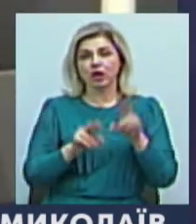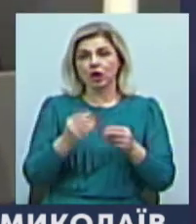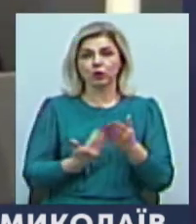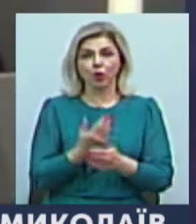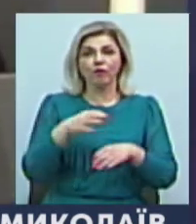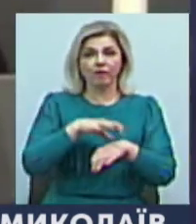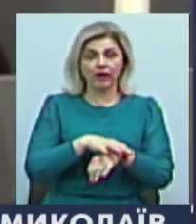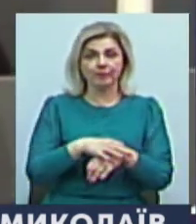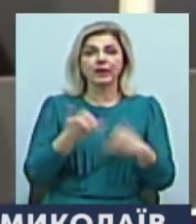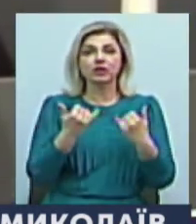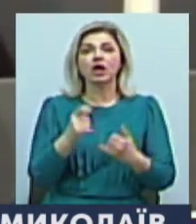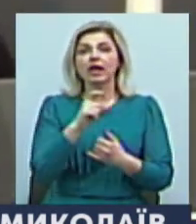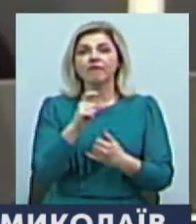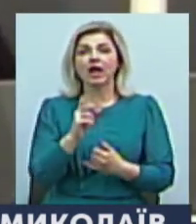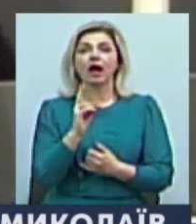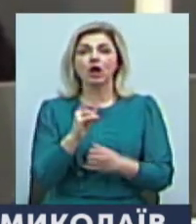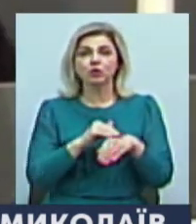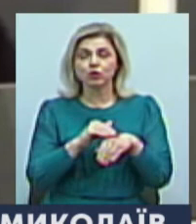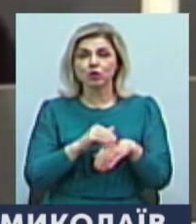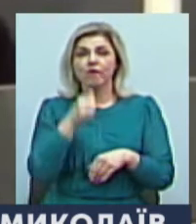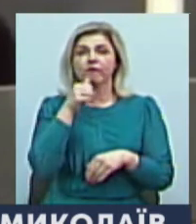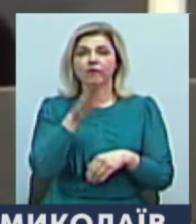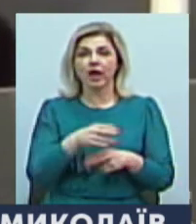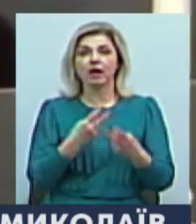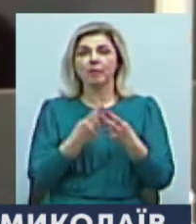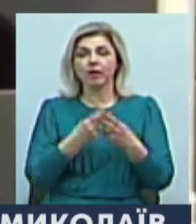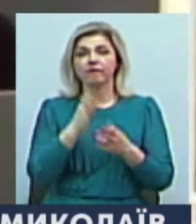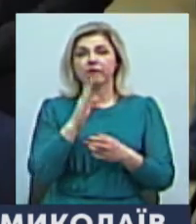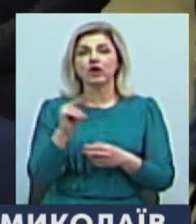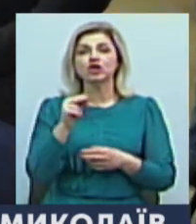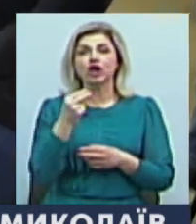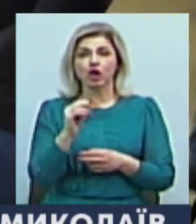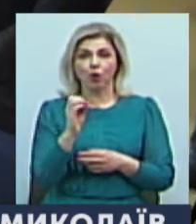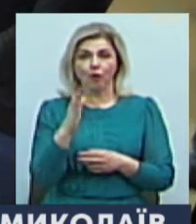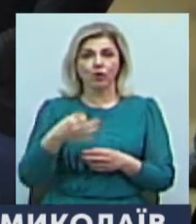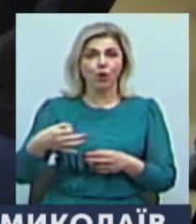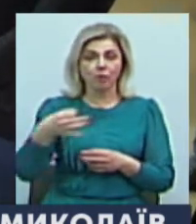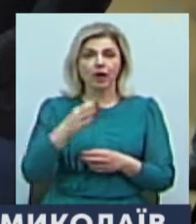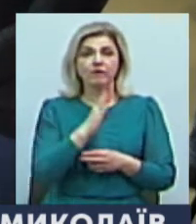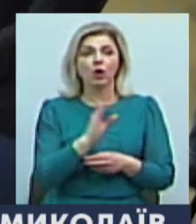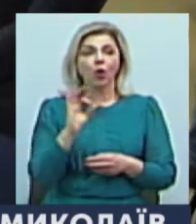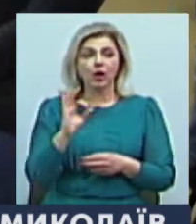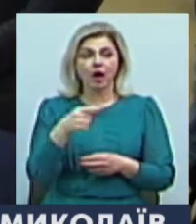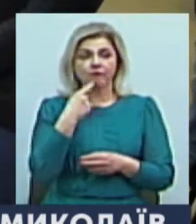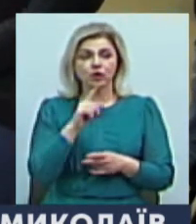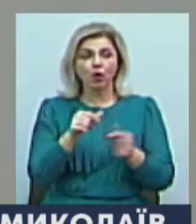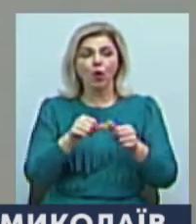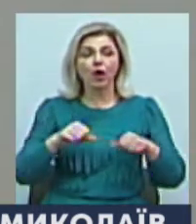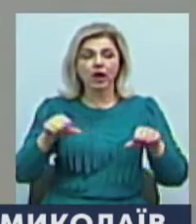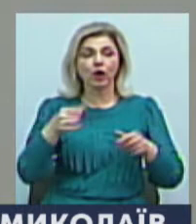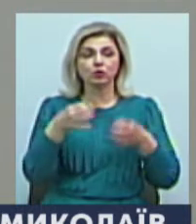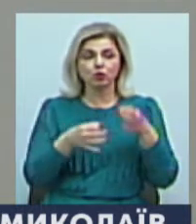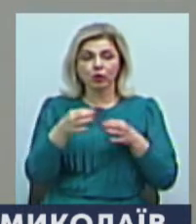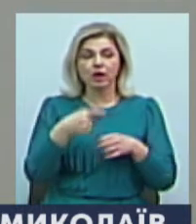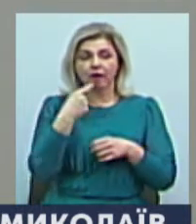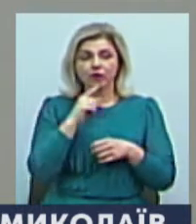Зараз Євген Краснощок відбуває довічне покарання в Чернігівській області. Володимир Алєйніков каже, колегія суддів, що розглядатимуть